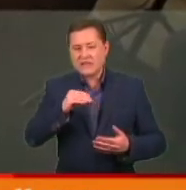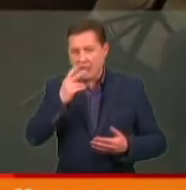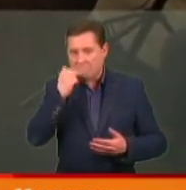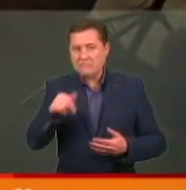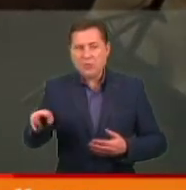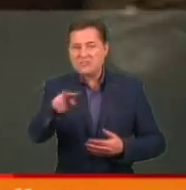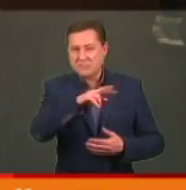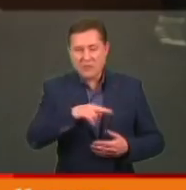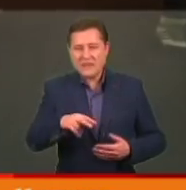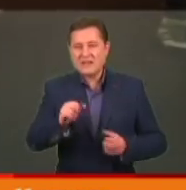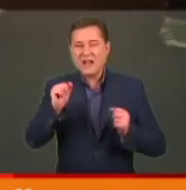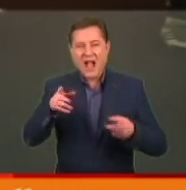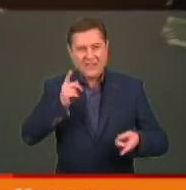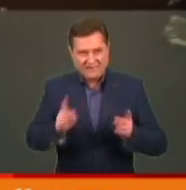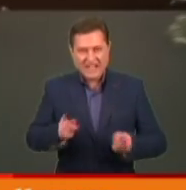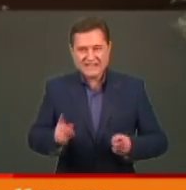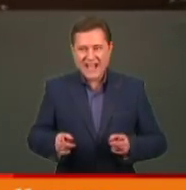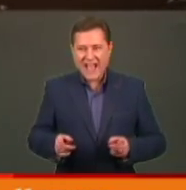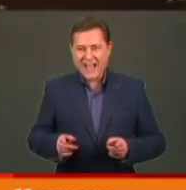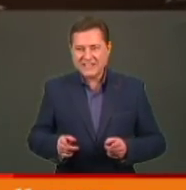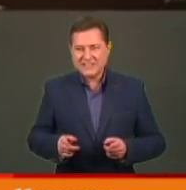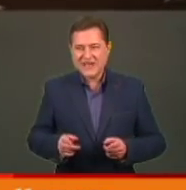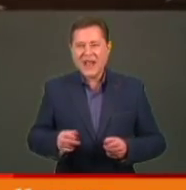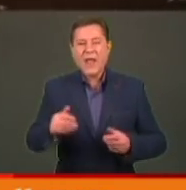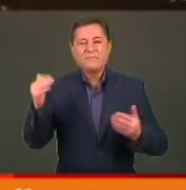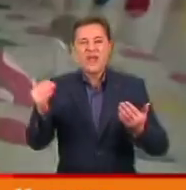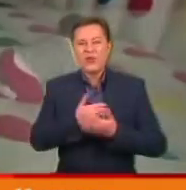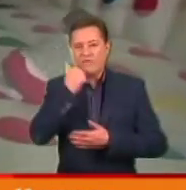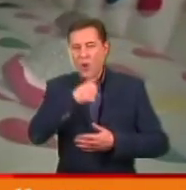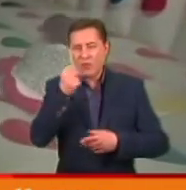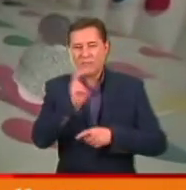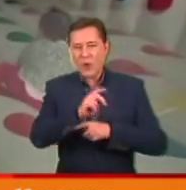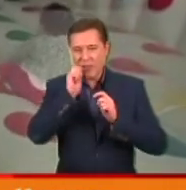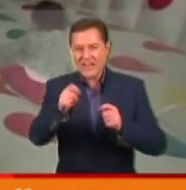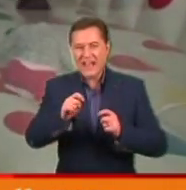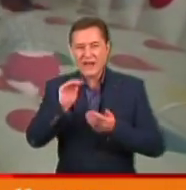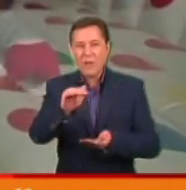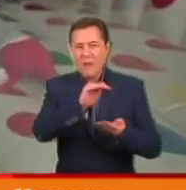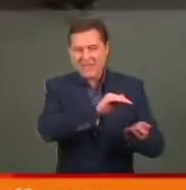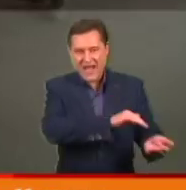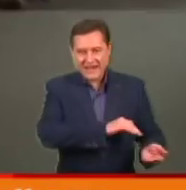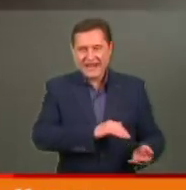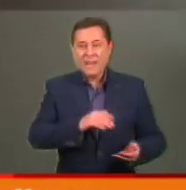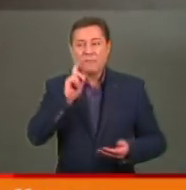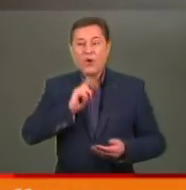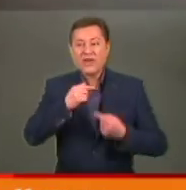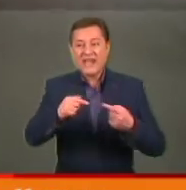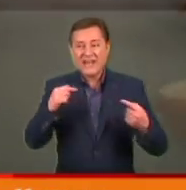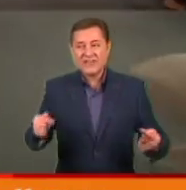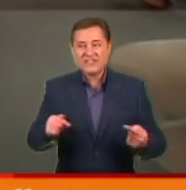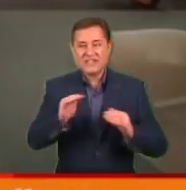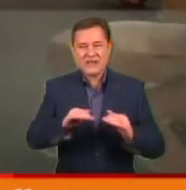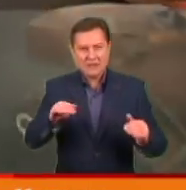Як настоящий. Приходять на Новий год і дарять подарунки. Поки інші малята бавляться та галасують, сором'язлива